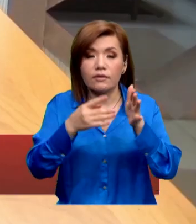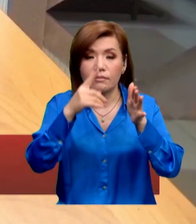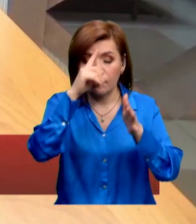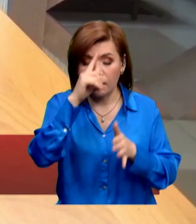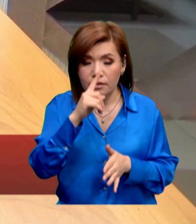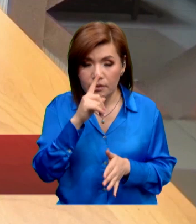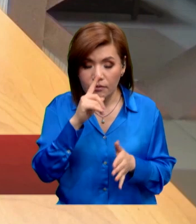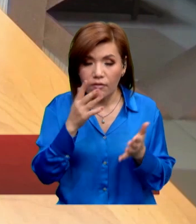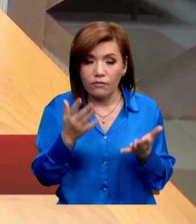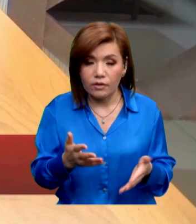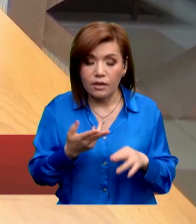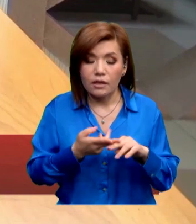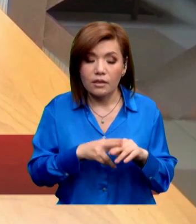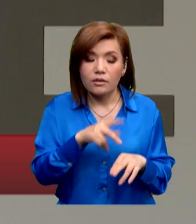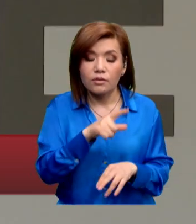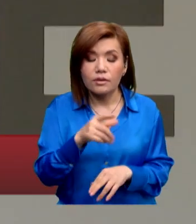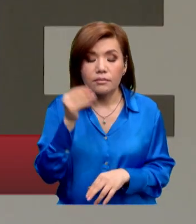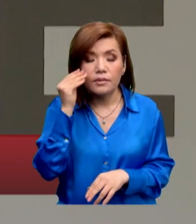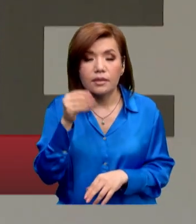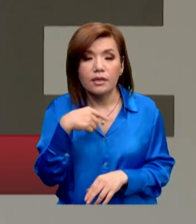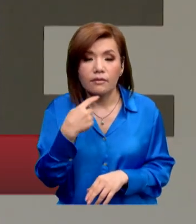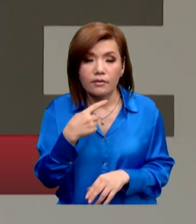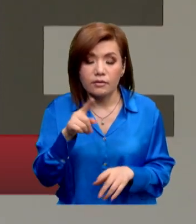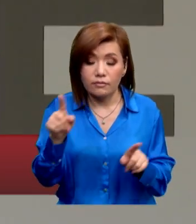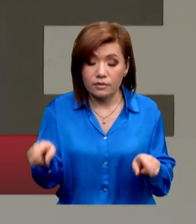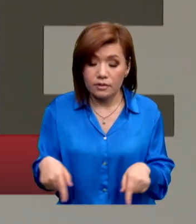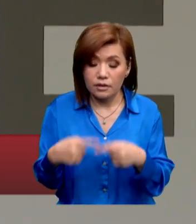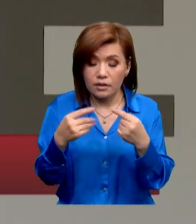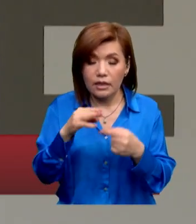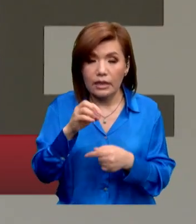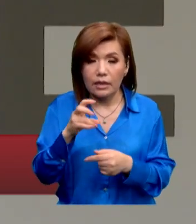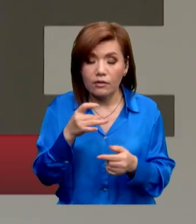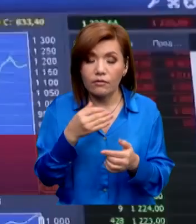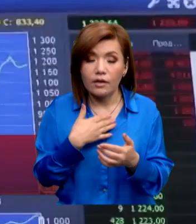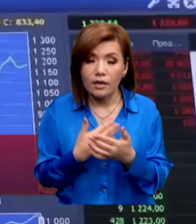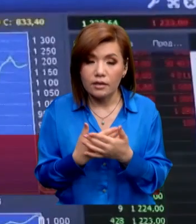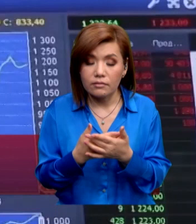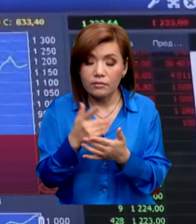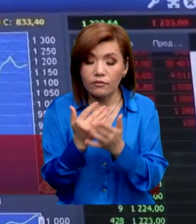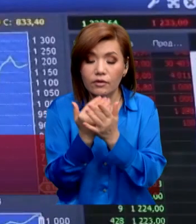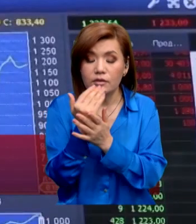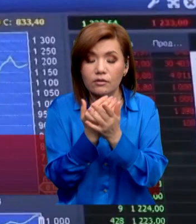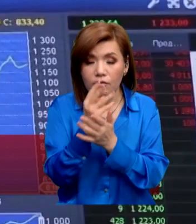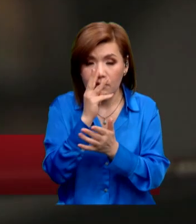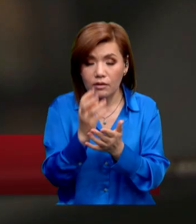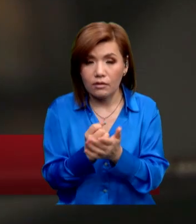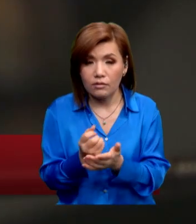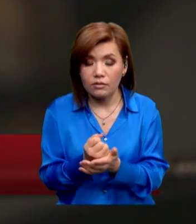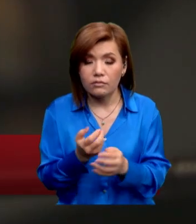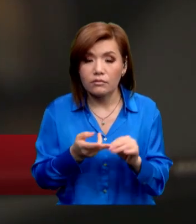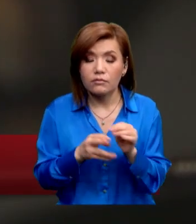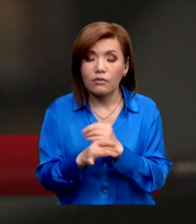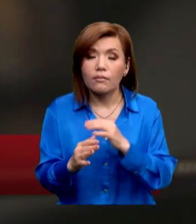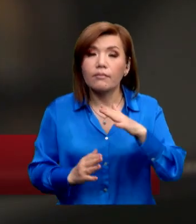Таким образом, по словам аналитиков, наблюдается восстановление внешнего спроса на тинговые активы из-за их высокой доходности. Ранее